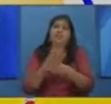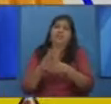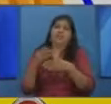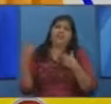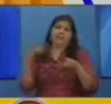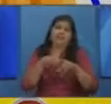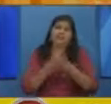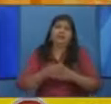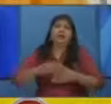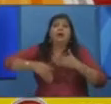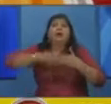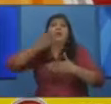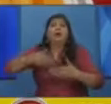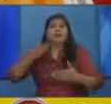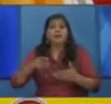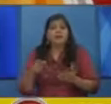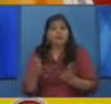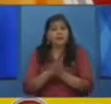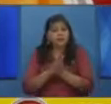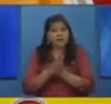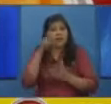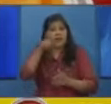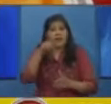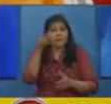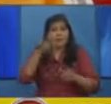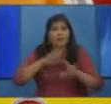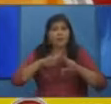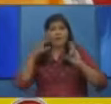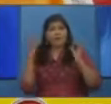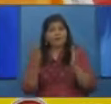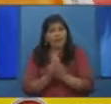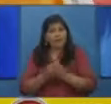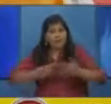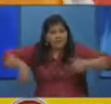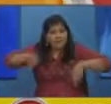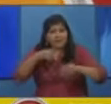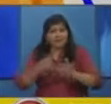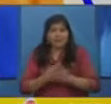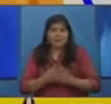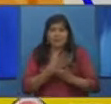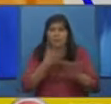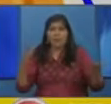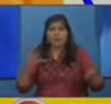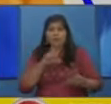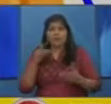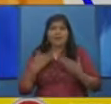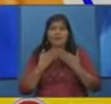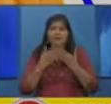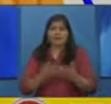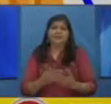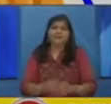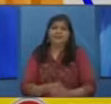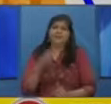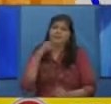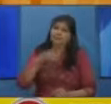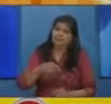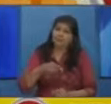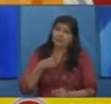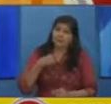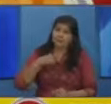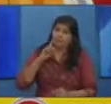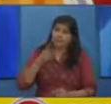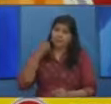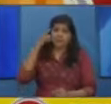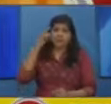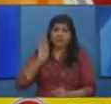वाले त्योहारों की आपको और आपके पूरे परिवार को बहुत बहुत बधाई। लेकिन एक बात याद